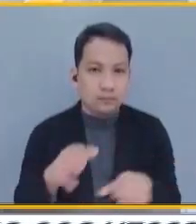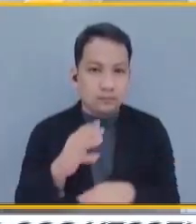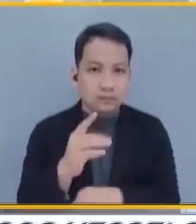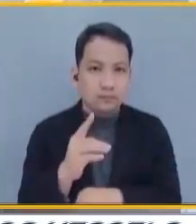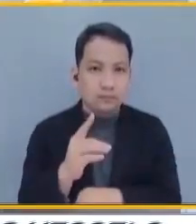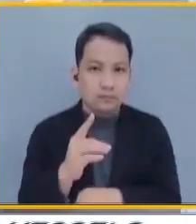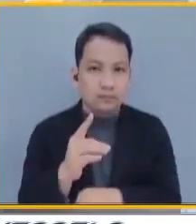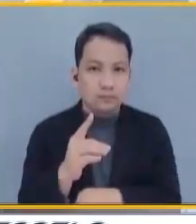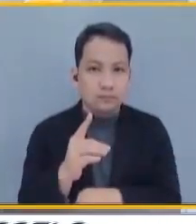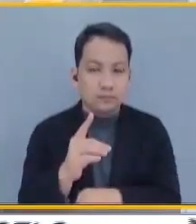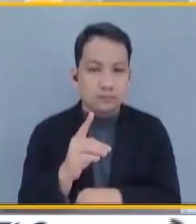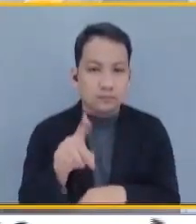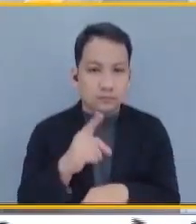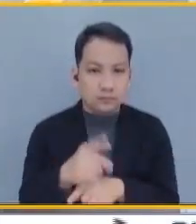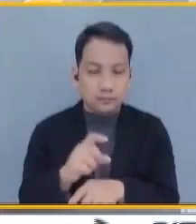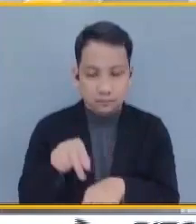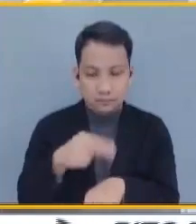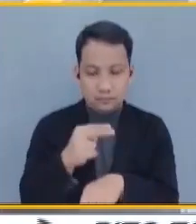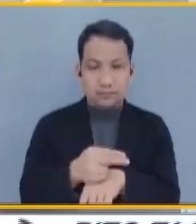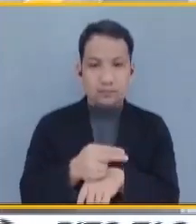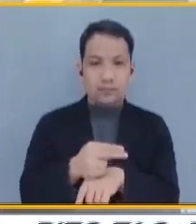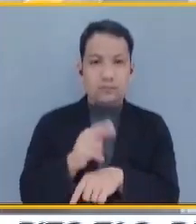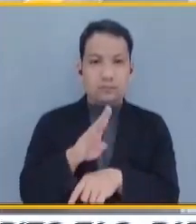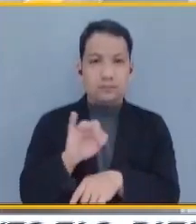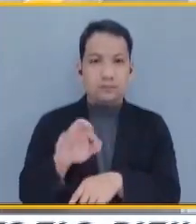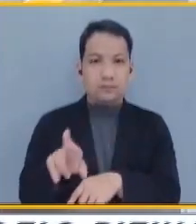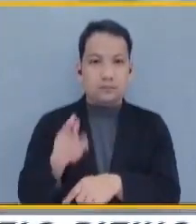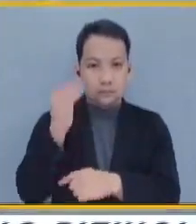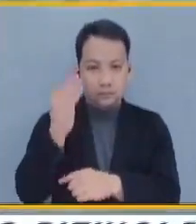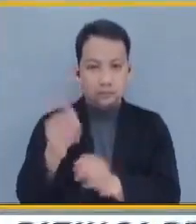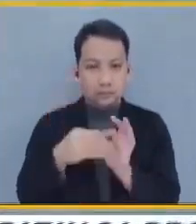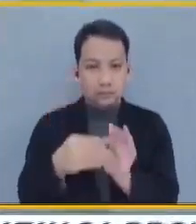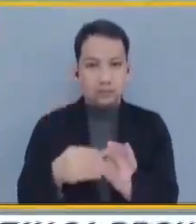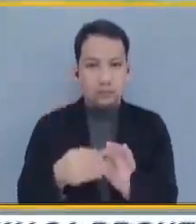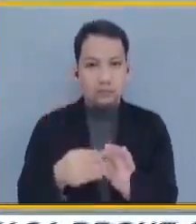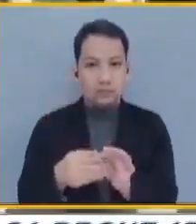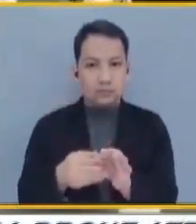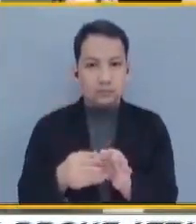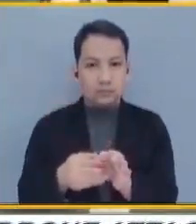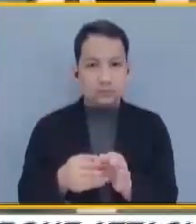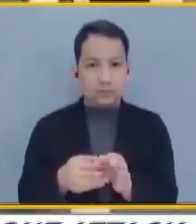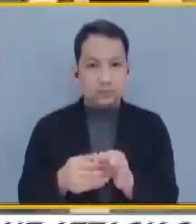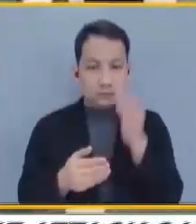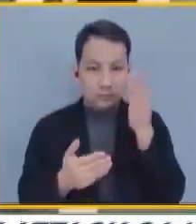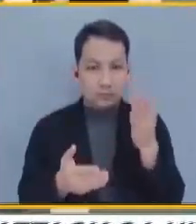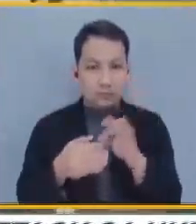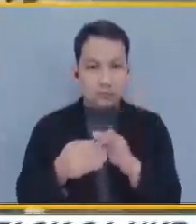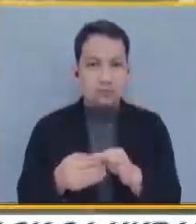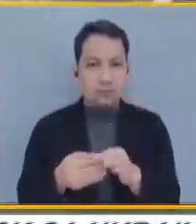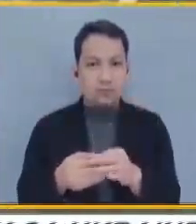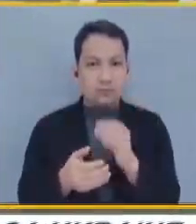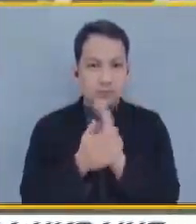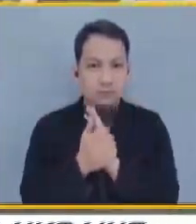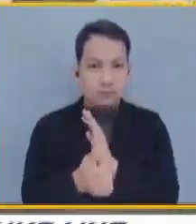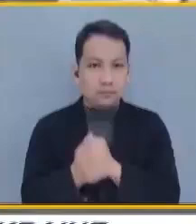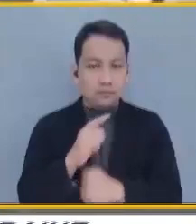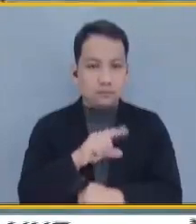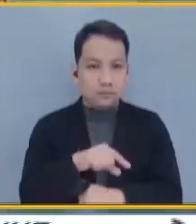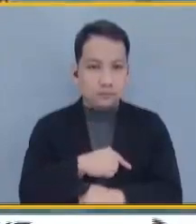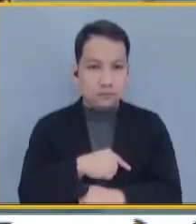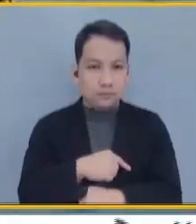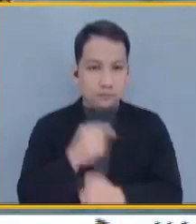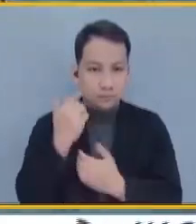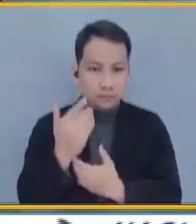National Fisheries Research and Development Institute. Malaki ang nilang potensyal nito para mapahusay pa ang kanilang pamaraan sa oyster